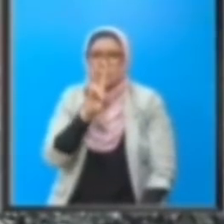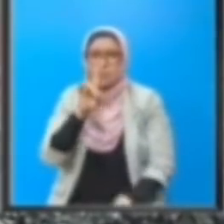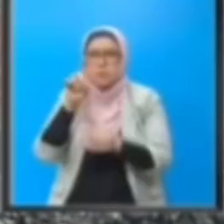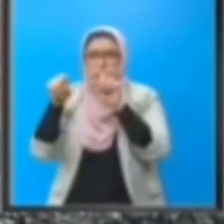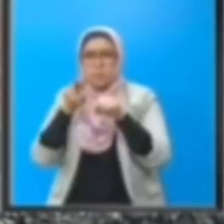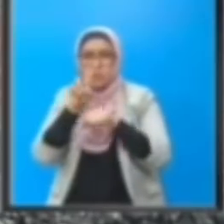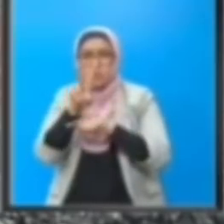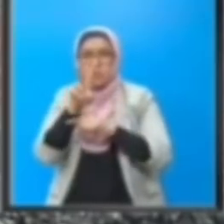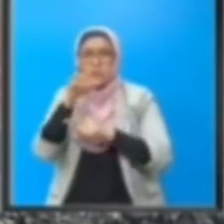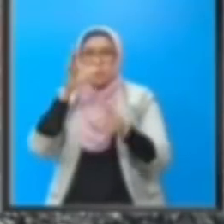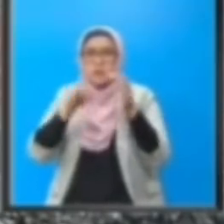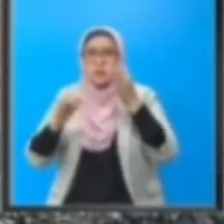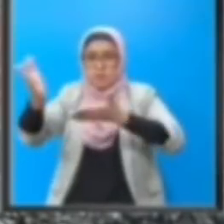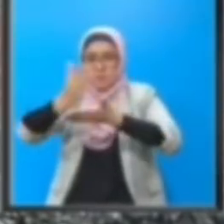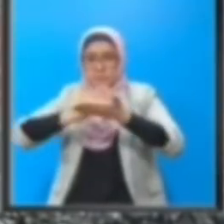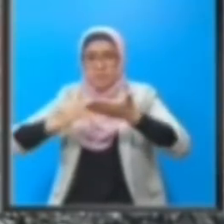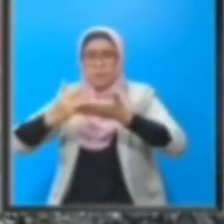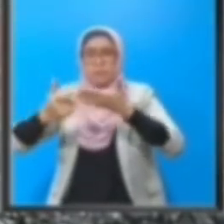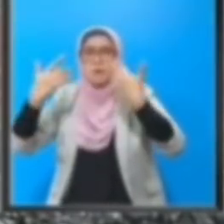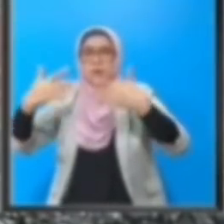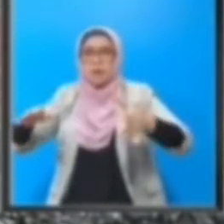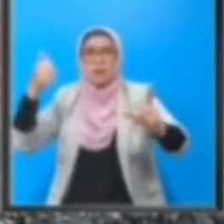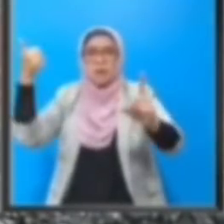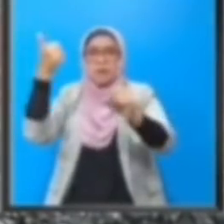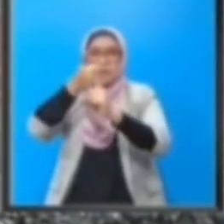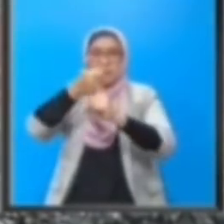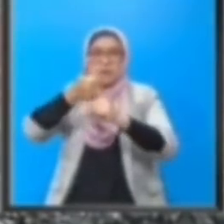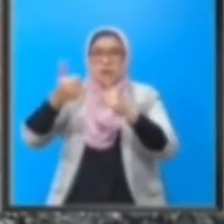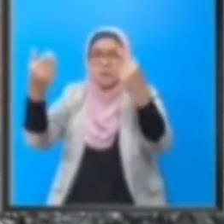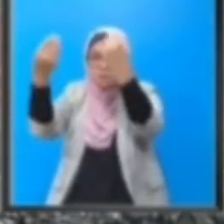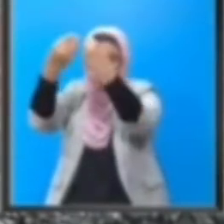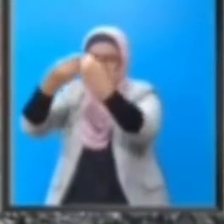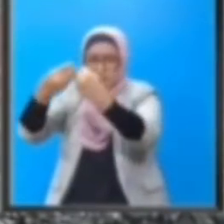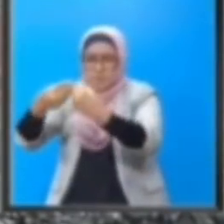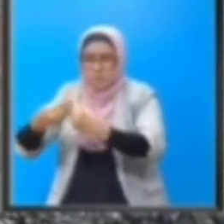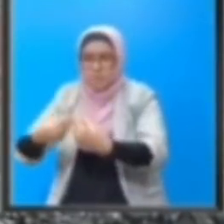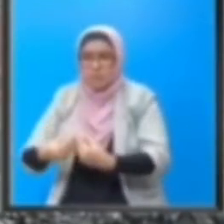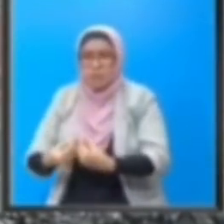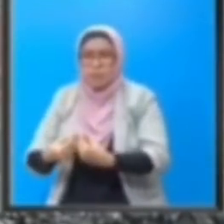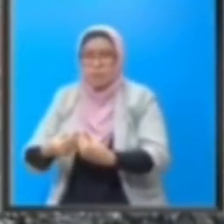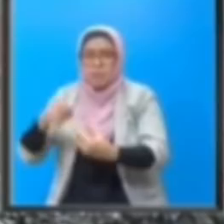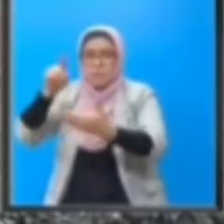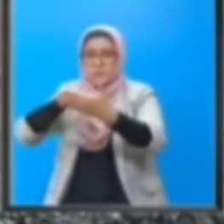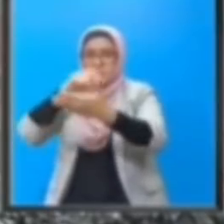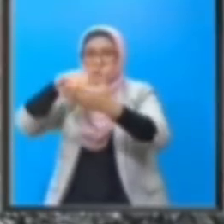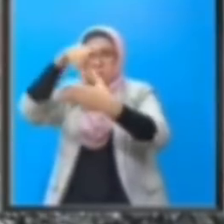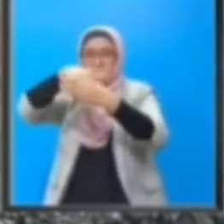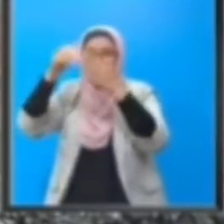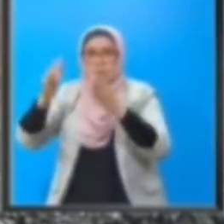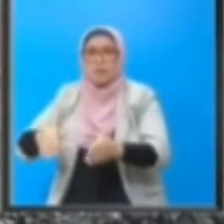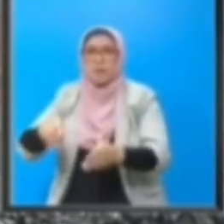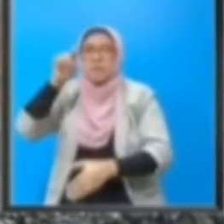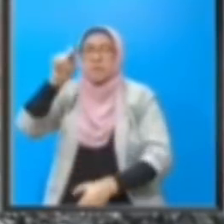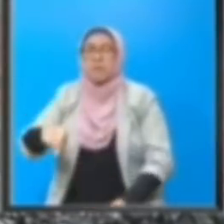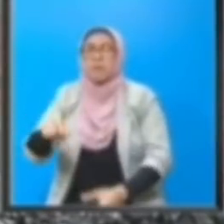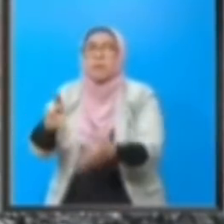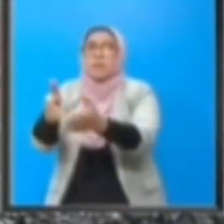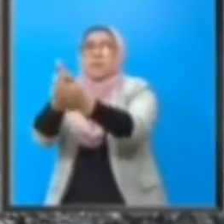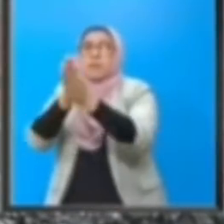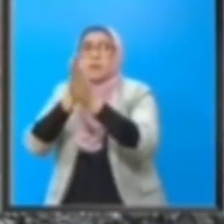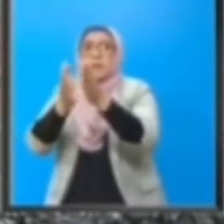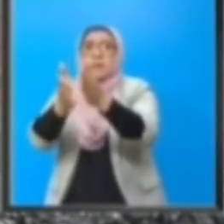bahagian telah diperintahkan, maka penghitung undi hendaklah bertanya kepada tiap-tiap ahli pihak mana hendak